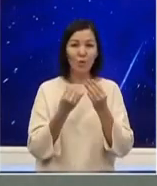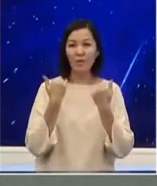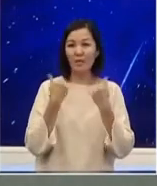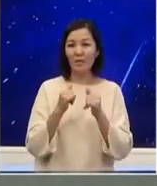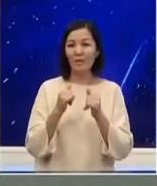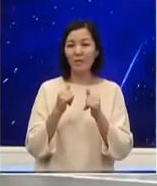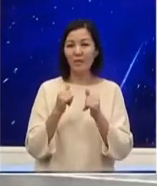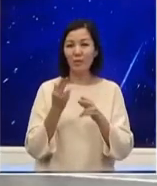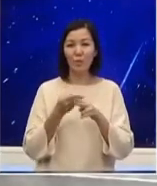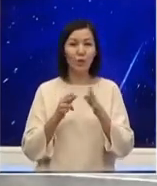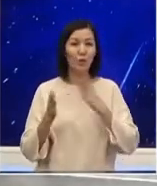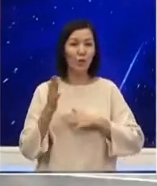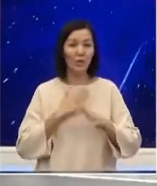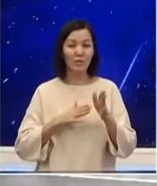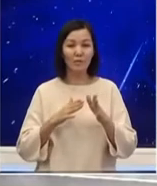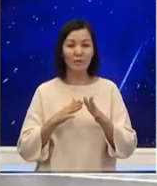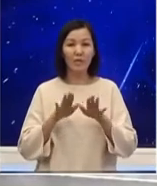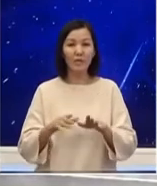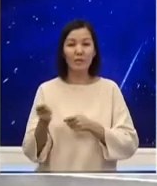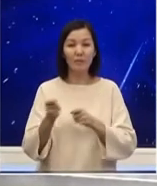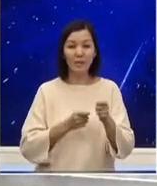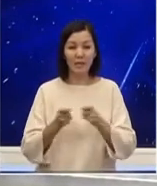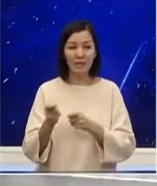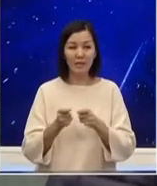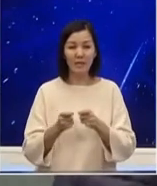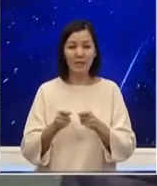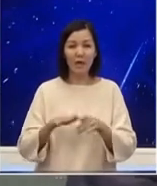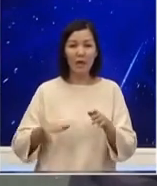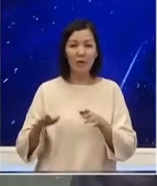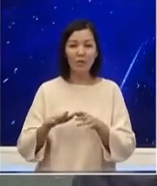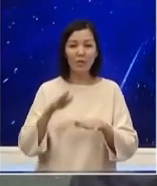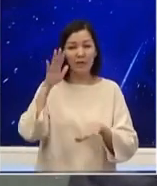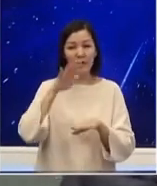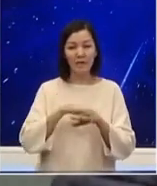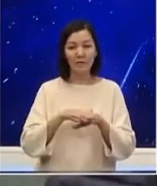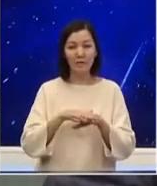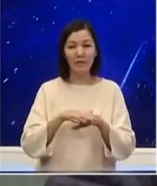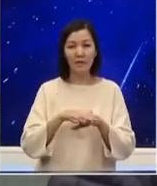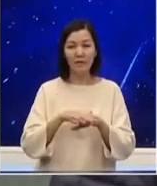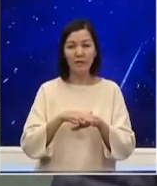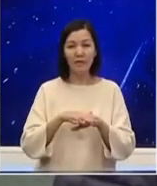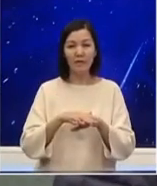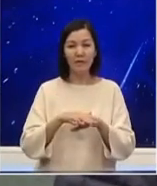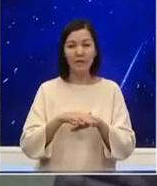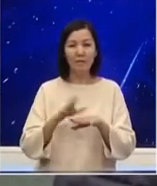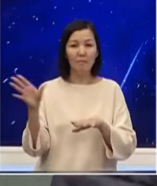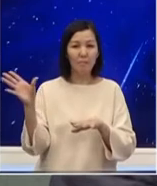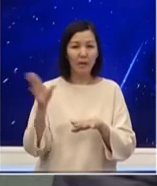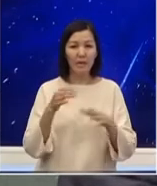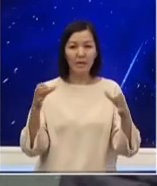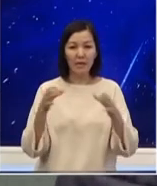болды. Сол үшін жергілікті билікке, әсіресе ауданымыздың әкіміне аппаратымен қосып,